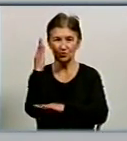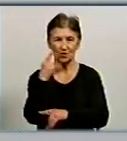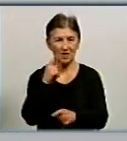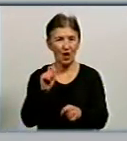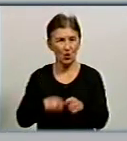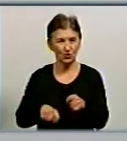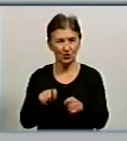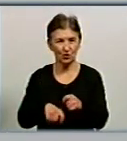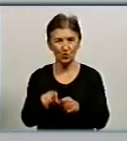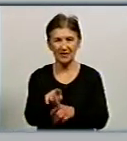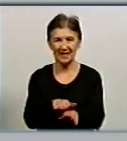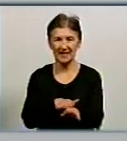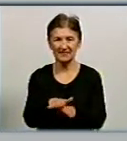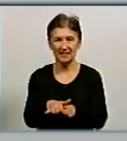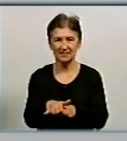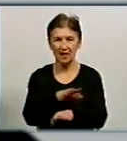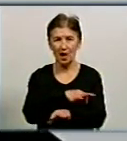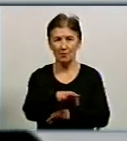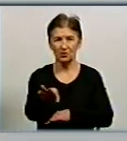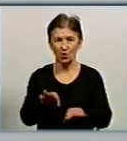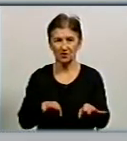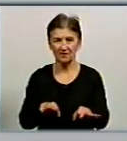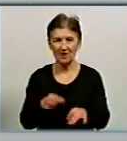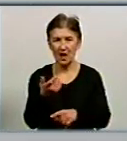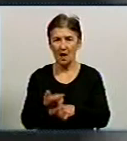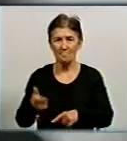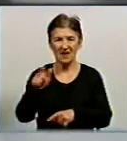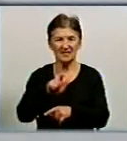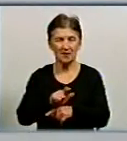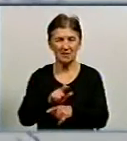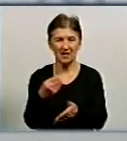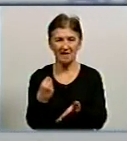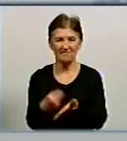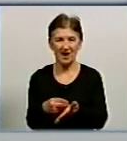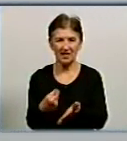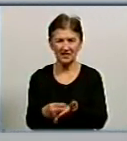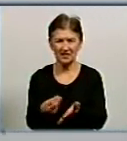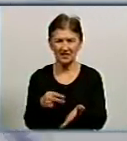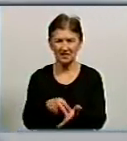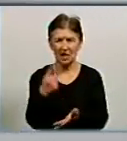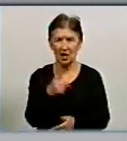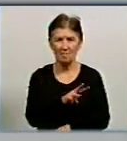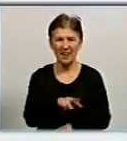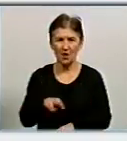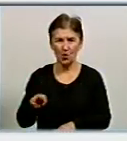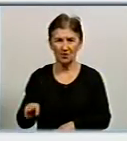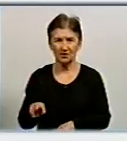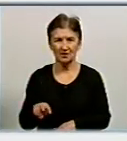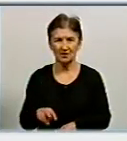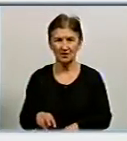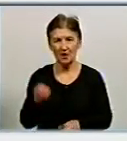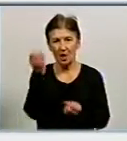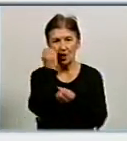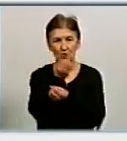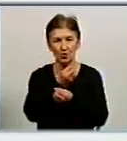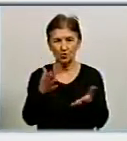Контролюйте реалізацію проєктів-переможців. Максимальна вартість проєктних пропозицій – 1 000 000 гривень. Тематика проєктів –